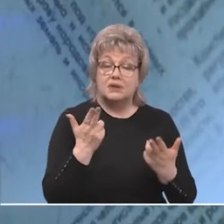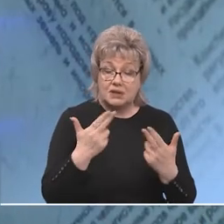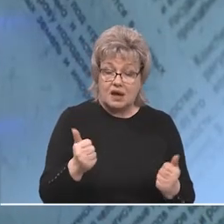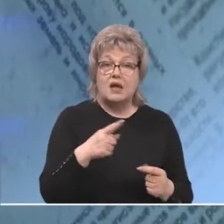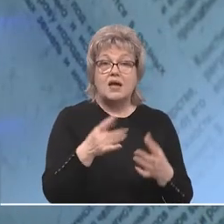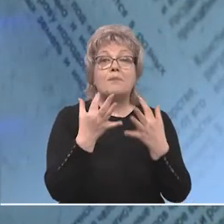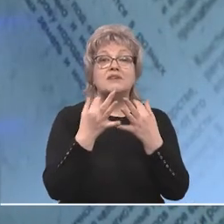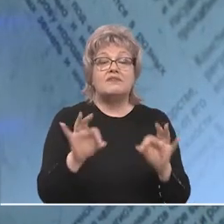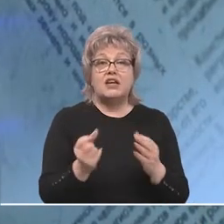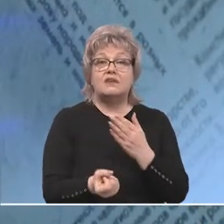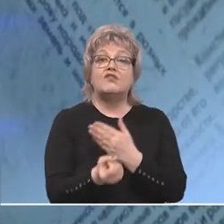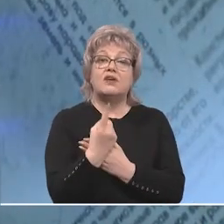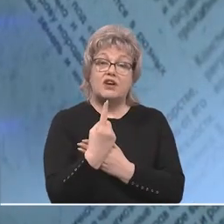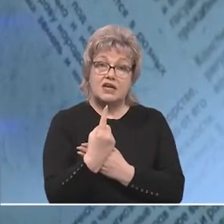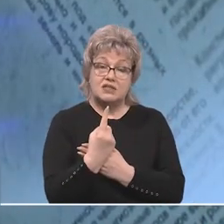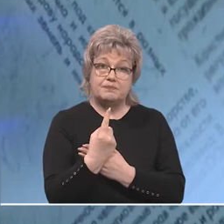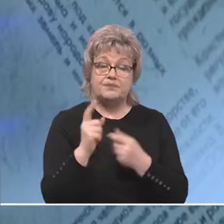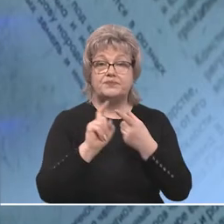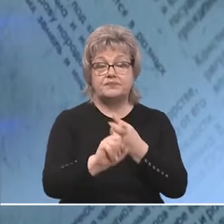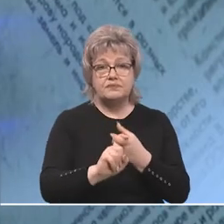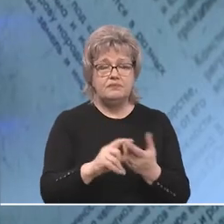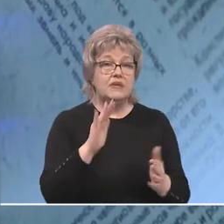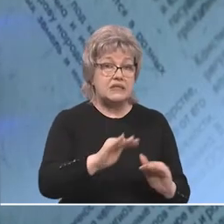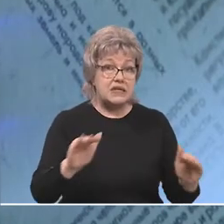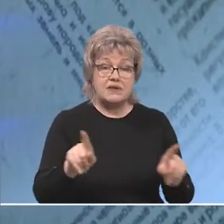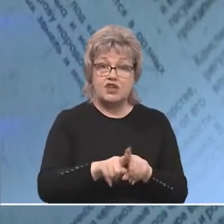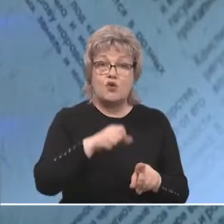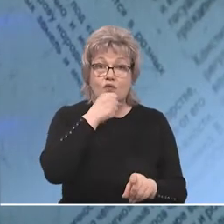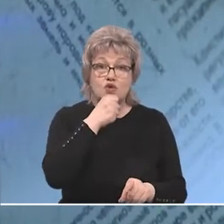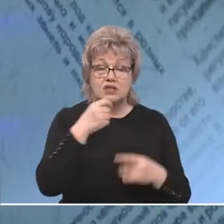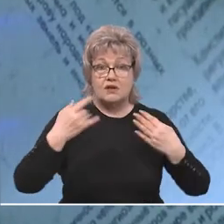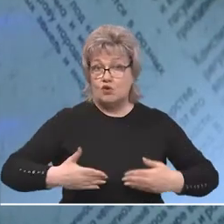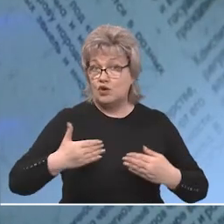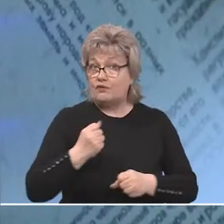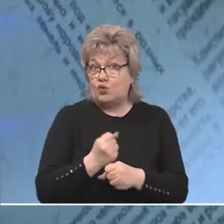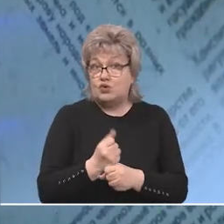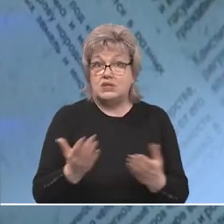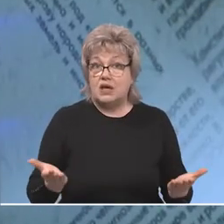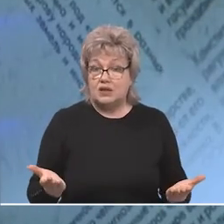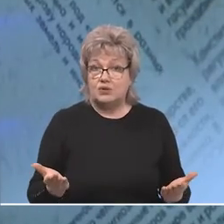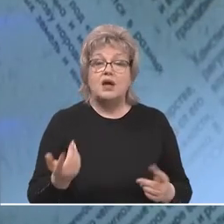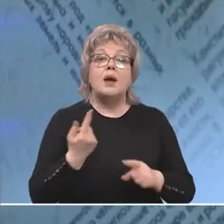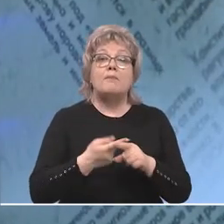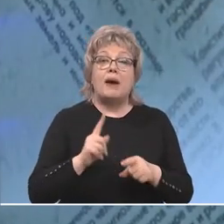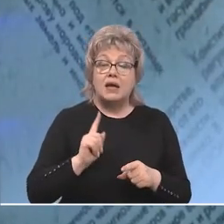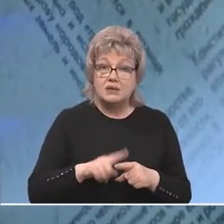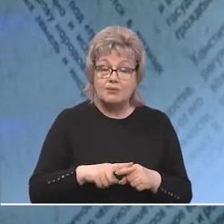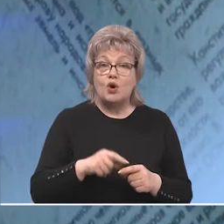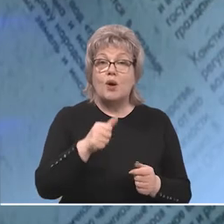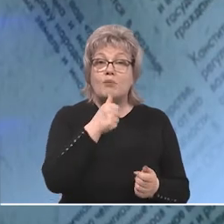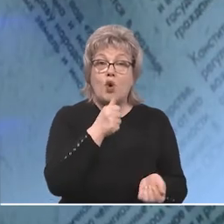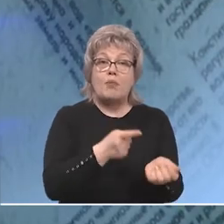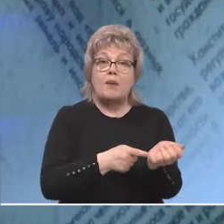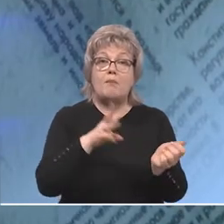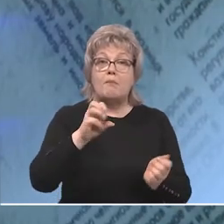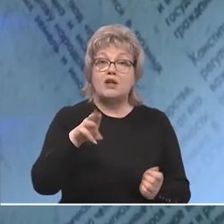Она позволяет выявлять инфицированность, потому что детям в таком возрасте еще флюорограмму не проводят. Угу. Поэтому проба МАНТУ